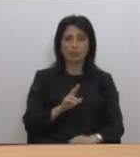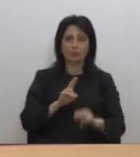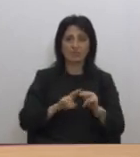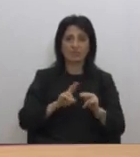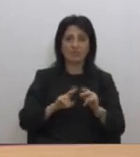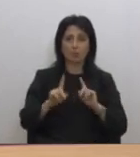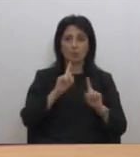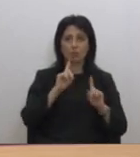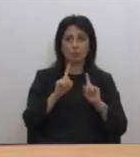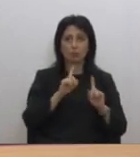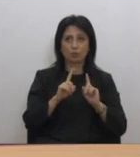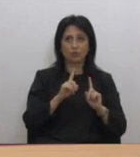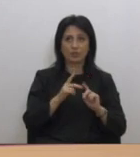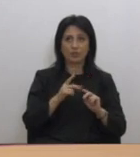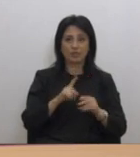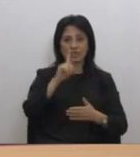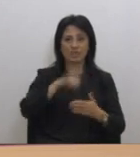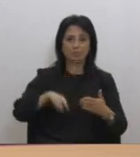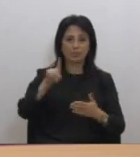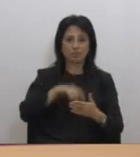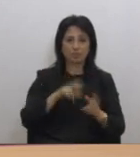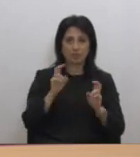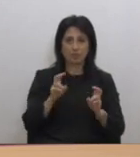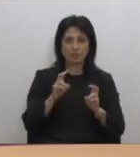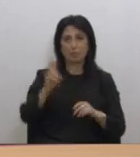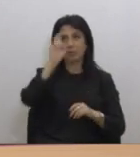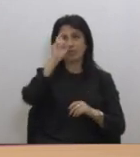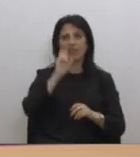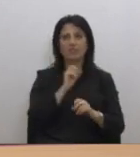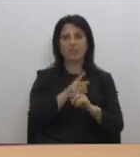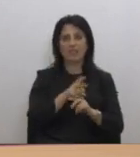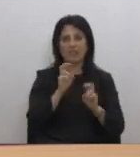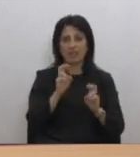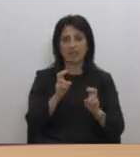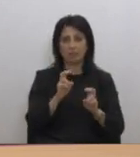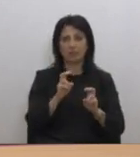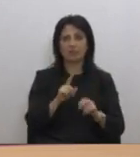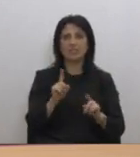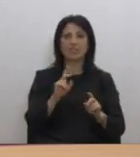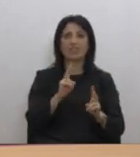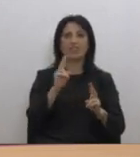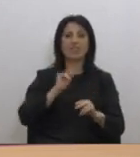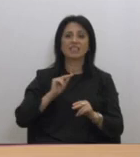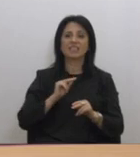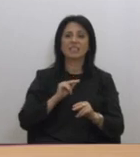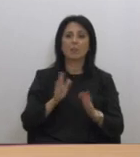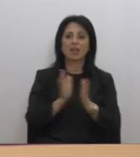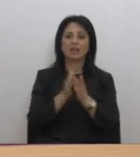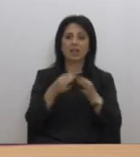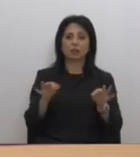საშემოდგომო სესია იმპიჩმენტის, თავრობის გადაყენების, ვიღაც თანამდებობიდან